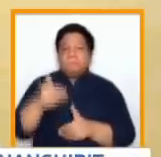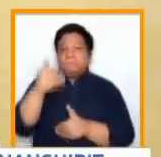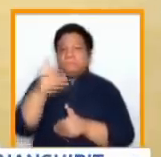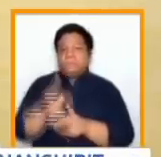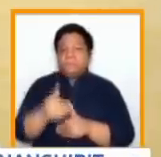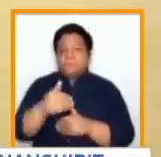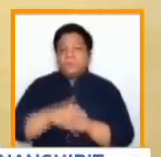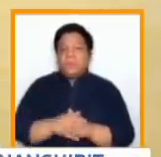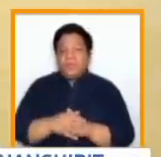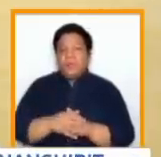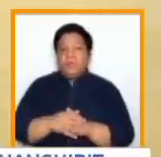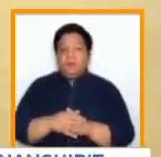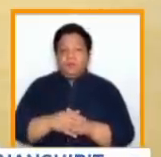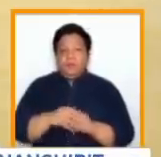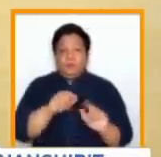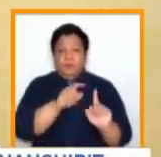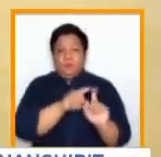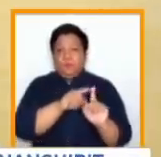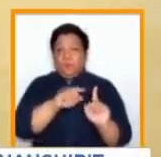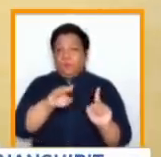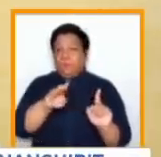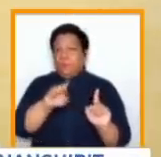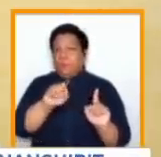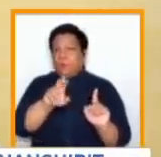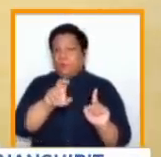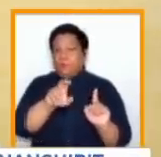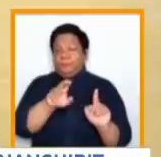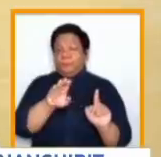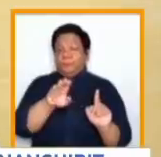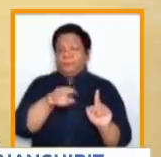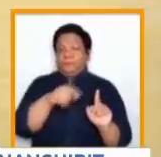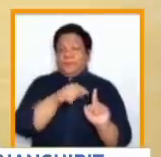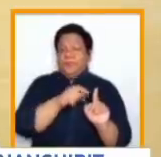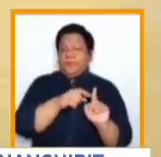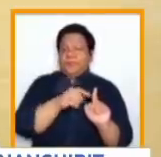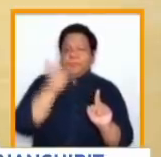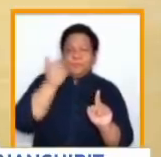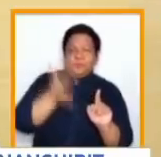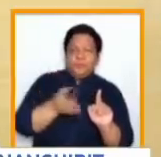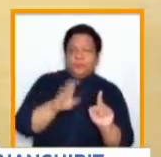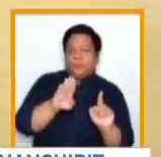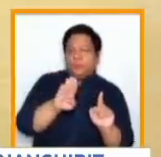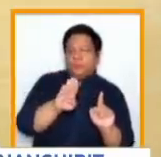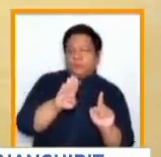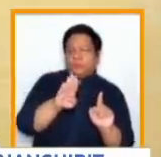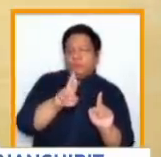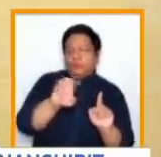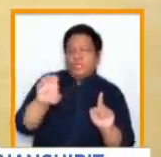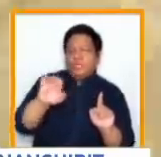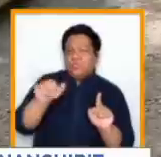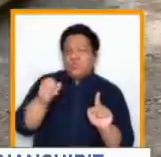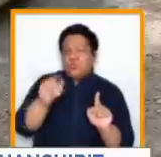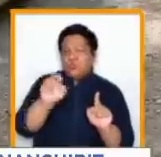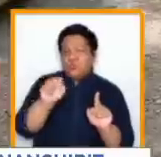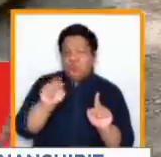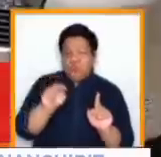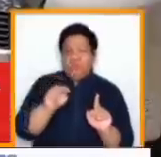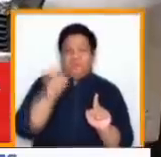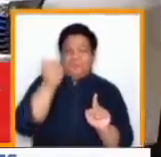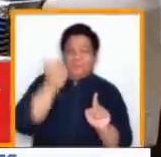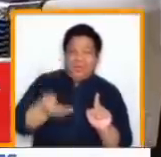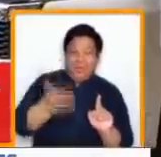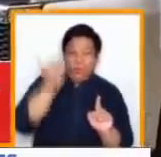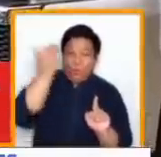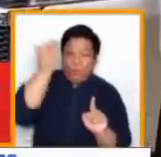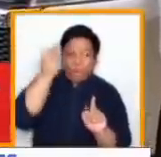death by asphyxia o kawalan ng hangin ang kinamatay ng artist na si Bree Johnson. Ayon po sa mga pulis, base sa medical